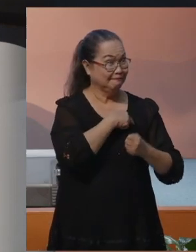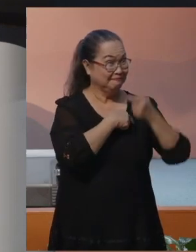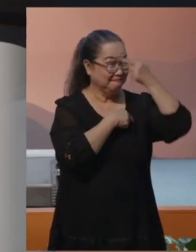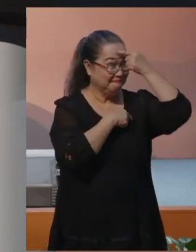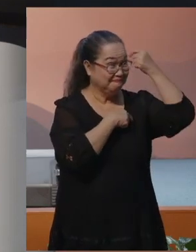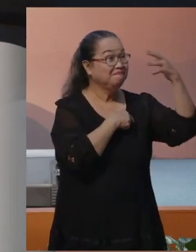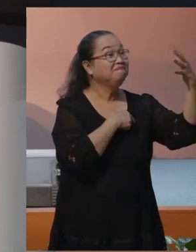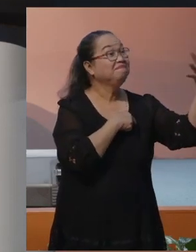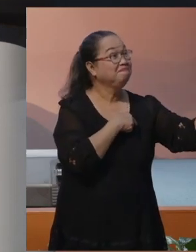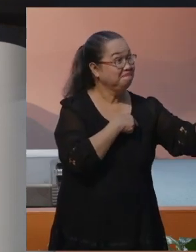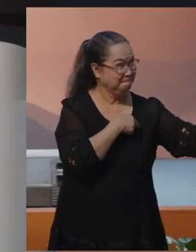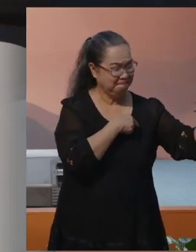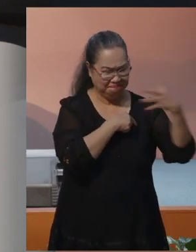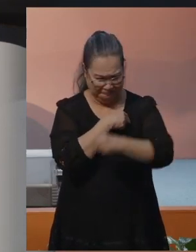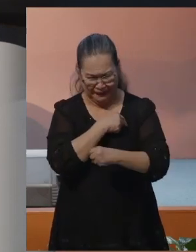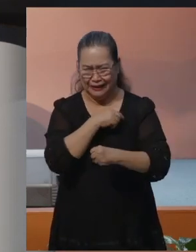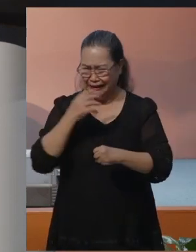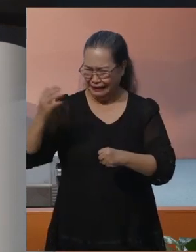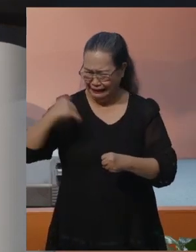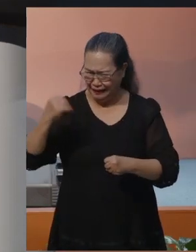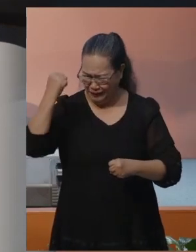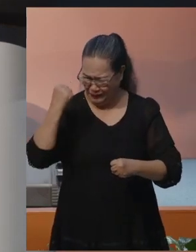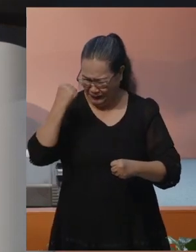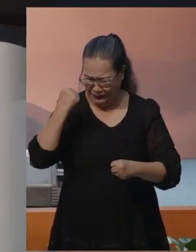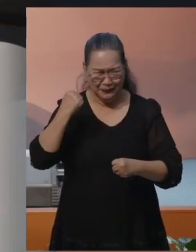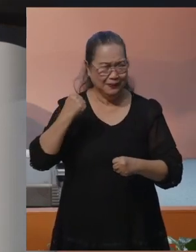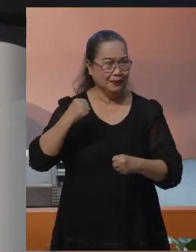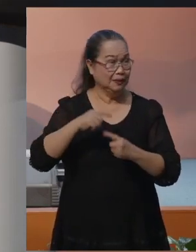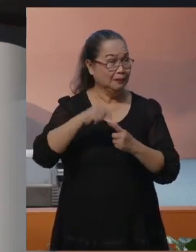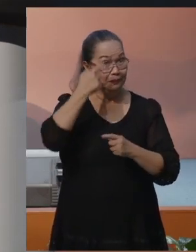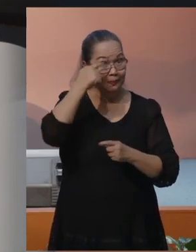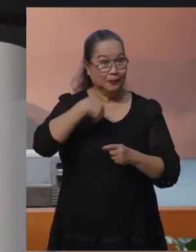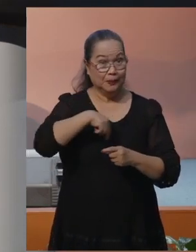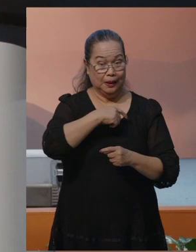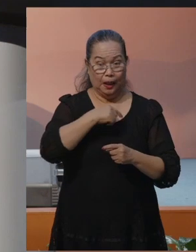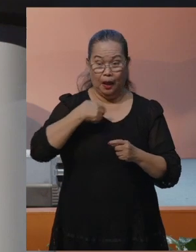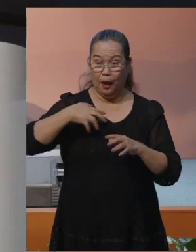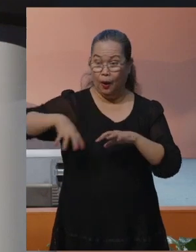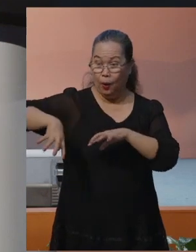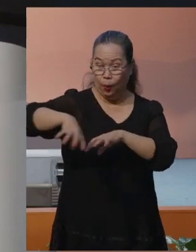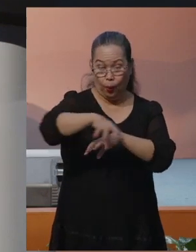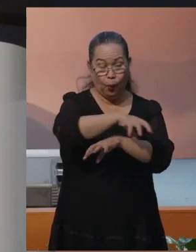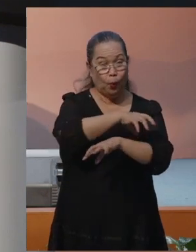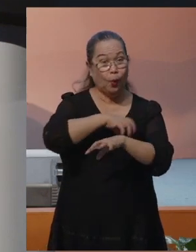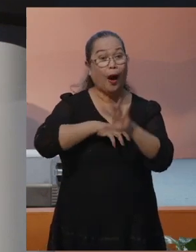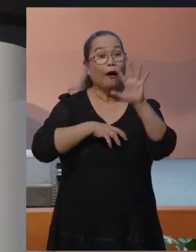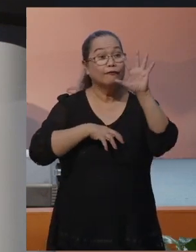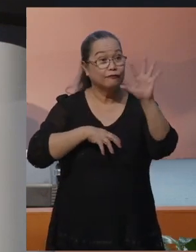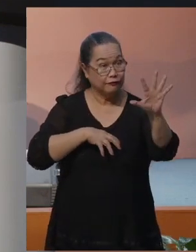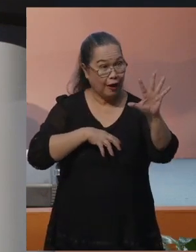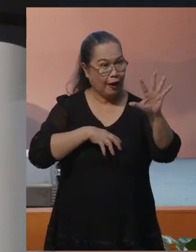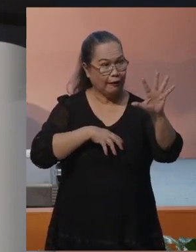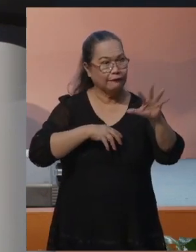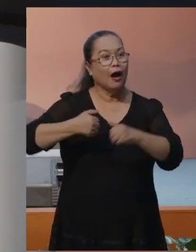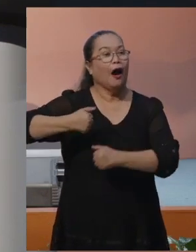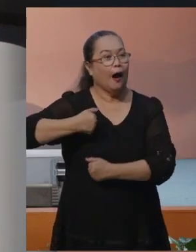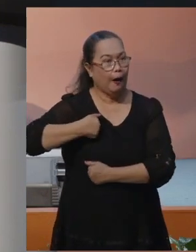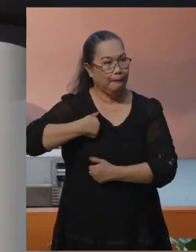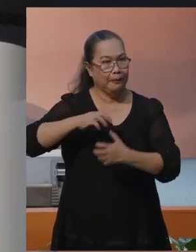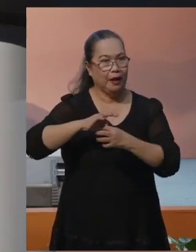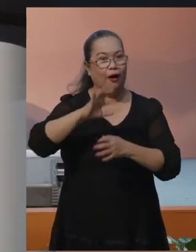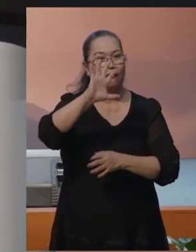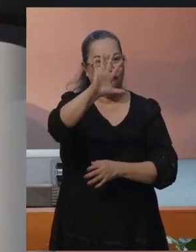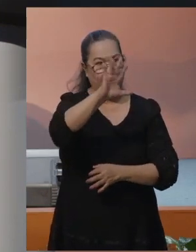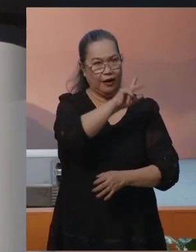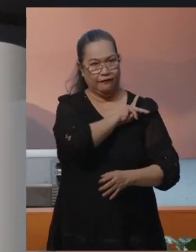Come up to us quickly. Dali! Bilisan niyo! Dahil pinalilibutan na kami ng 5 mga army, ng